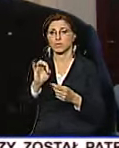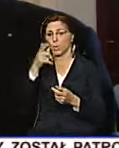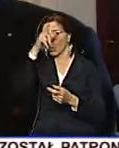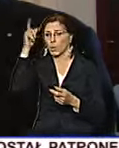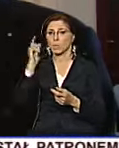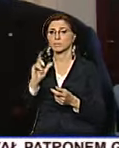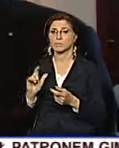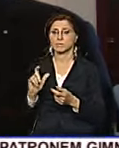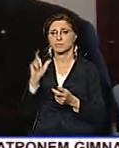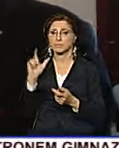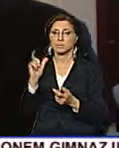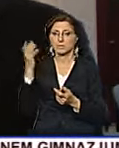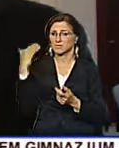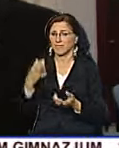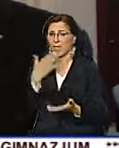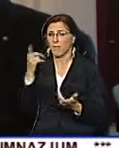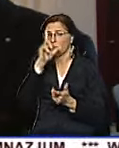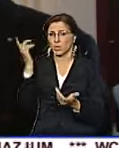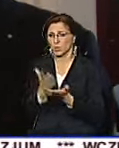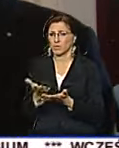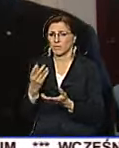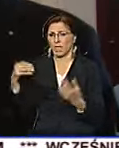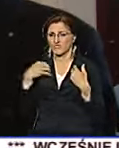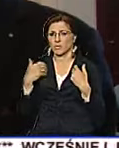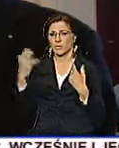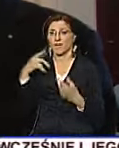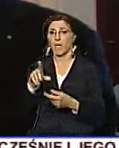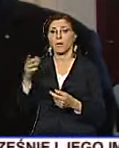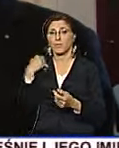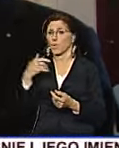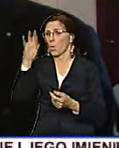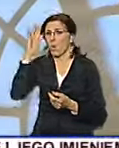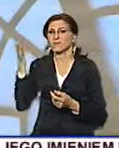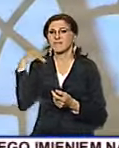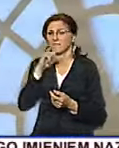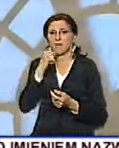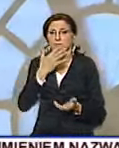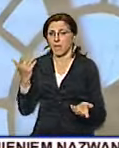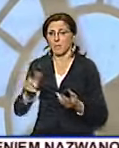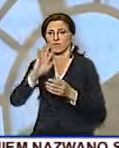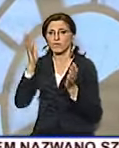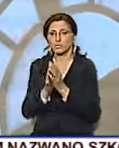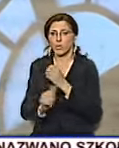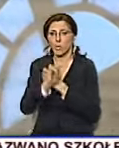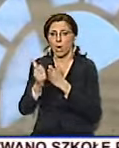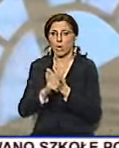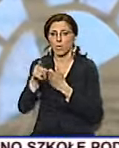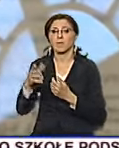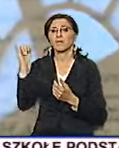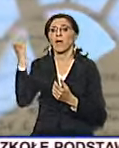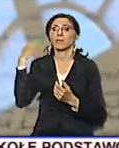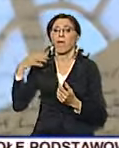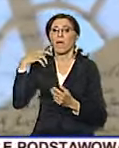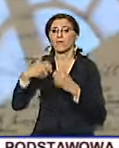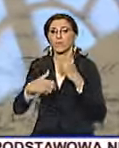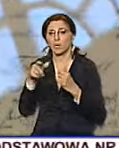ludzi, których oczywiście już dzisiaj nie ma, ale też przesłanie z Łodzi, której dzisiaj już nie ma. Dokumenty pokazują, z jakimi problemami borykali